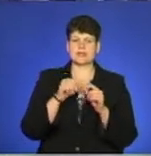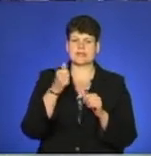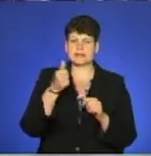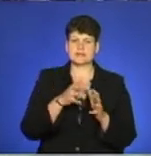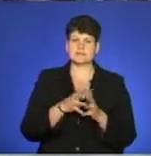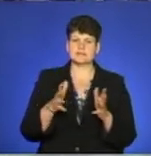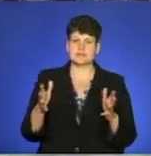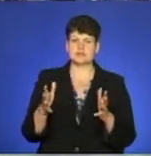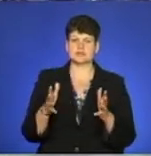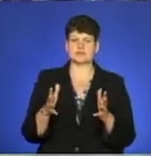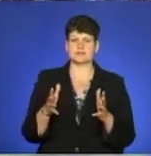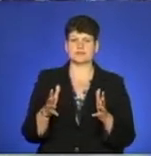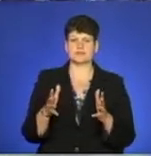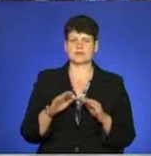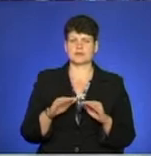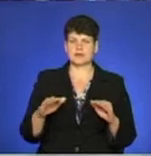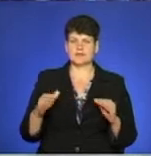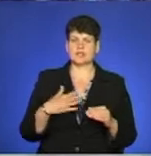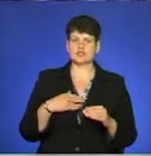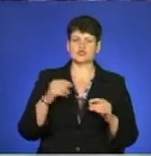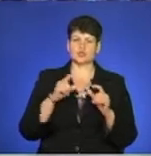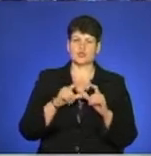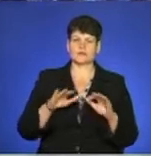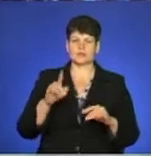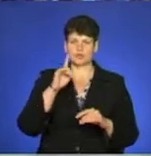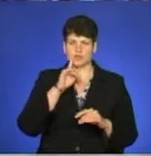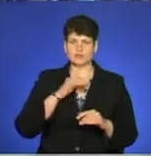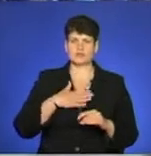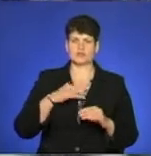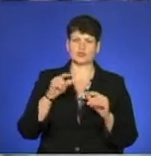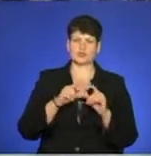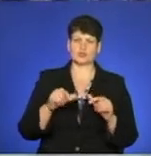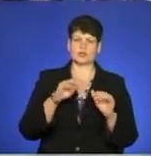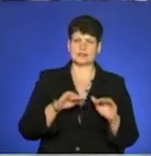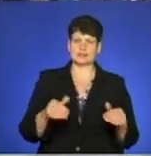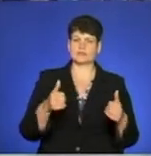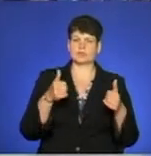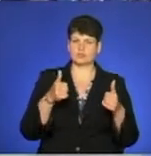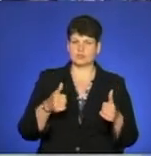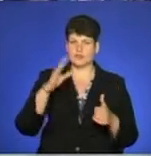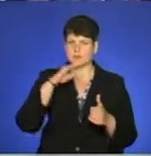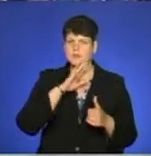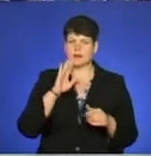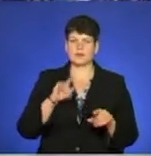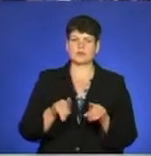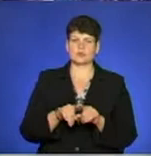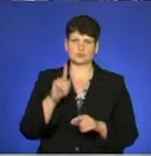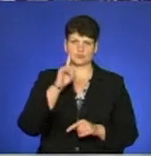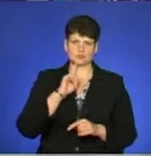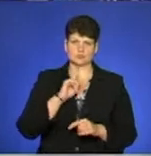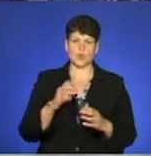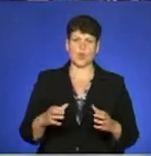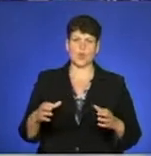кількістю дітей і учнів. Значить, в нашій школі дітям комфортно, в нашій школі дітям добре, і в нашій школі батькам також зручно.